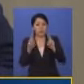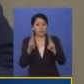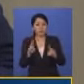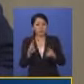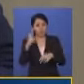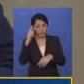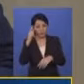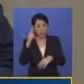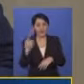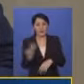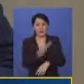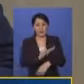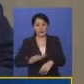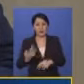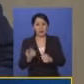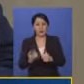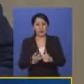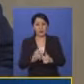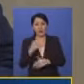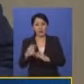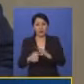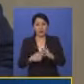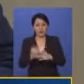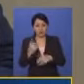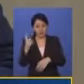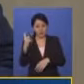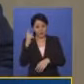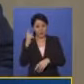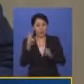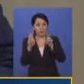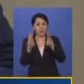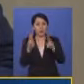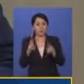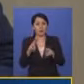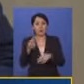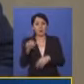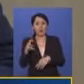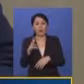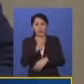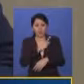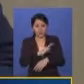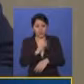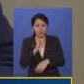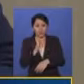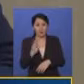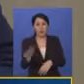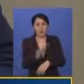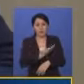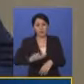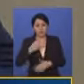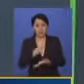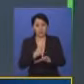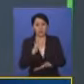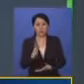береді деген ойдамын. Сіз атап өткен қалалардағы әріптестермен хабарласып, санитарлық нормаларды қалай сақтап жатқандығын анықтаймыз. Сізге жауабын